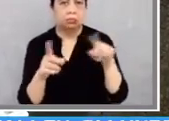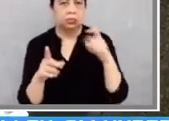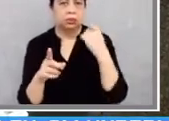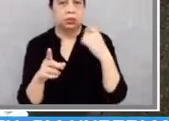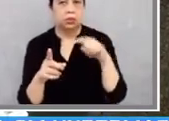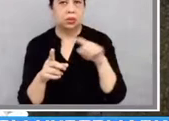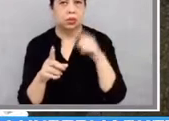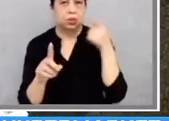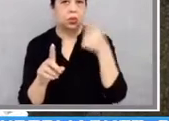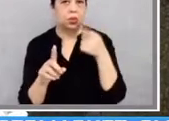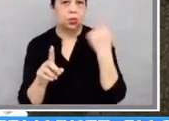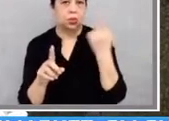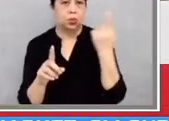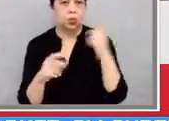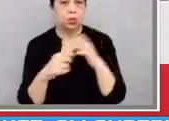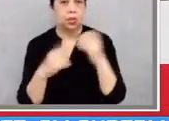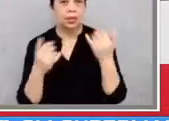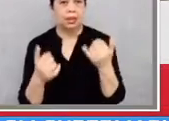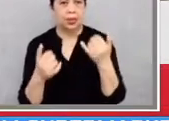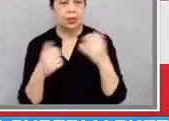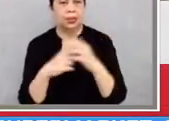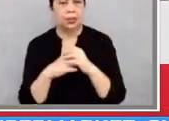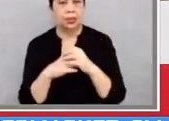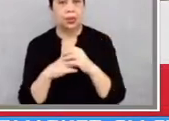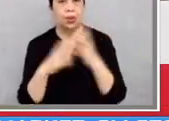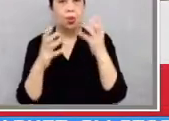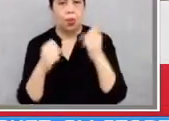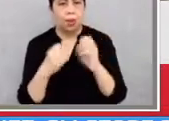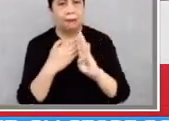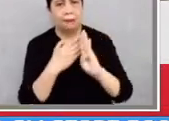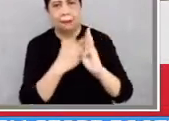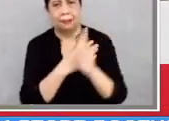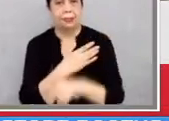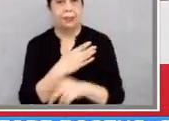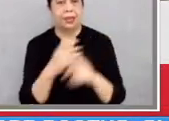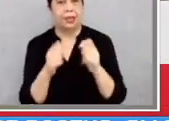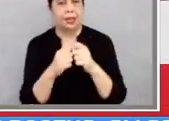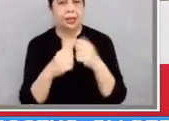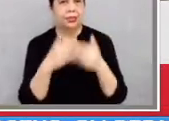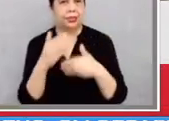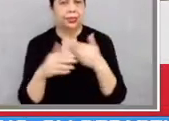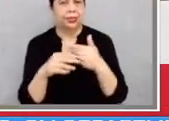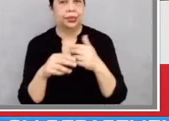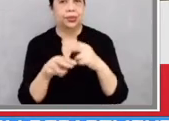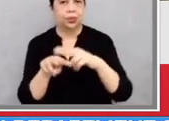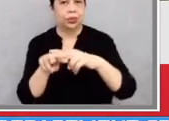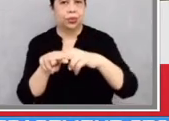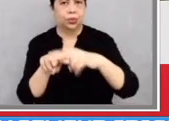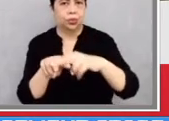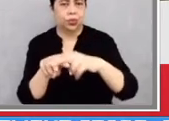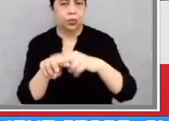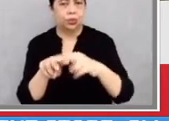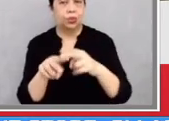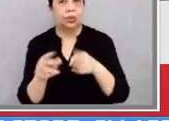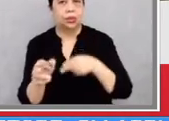lang talaga as of now is restoration of our tracks. And then,